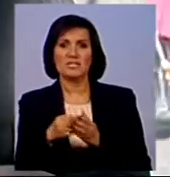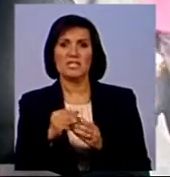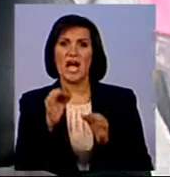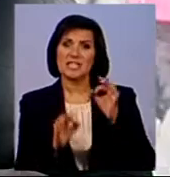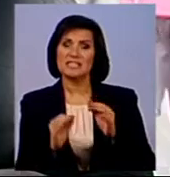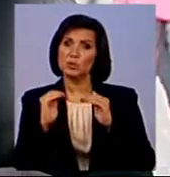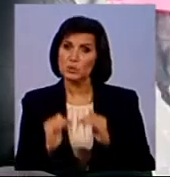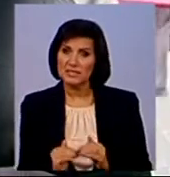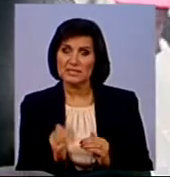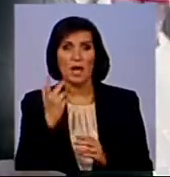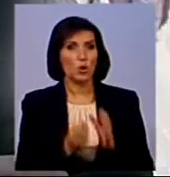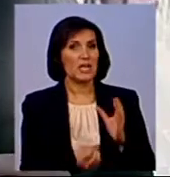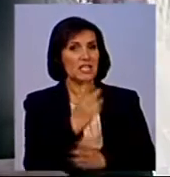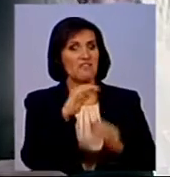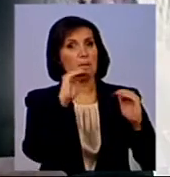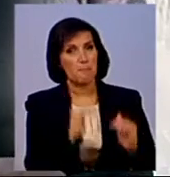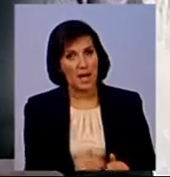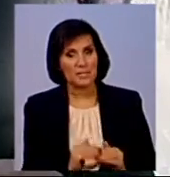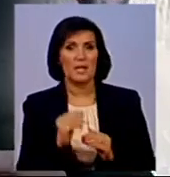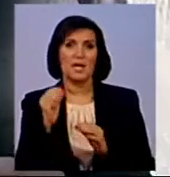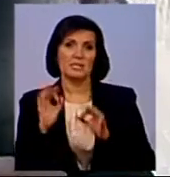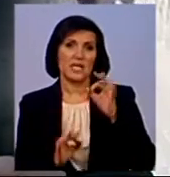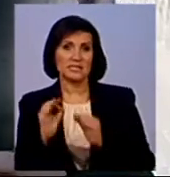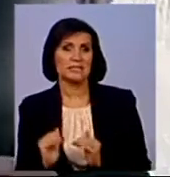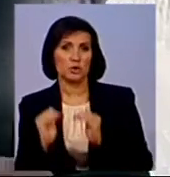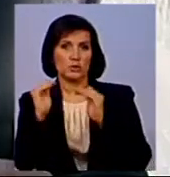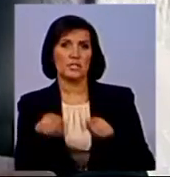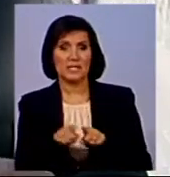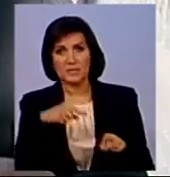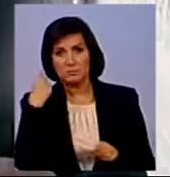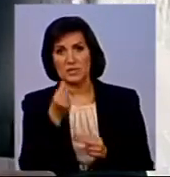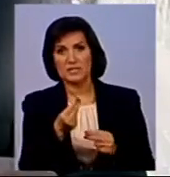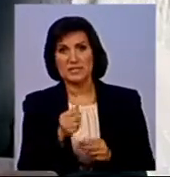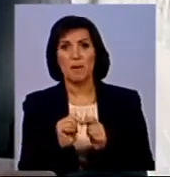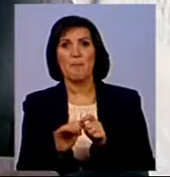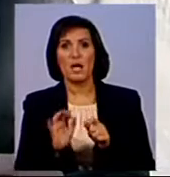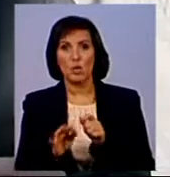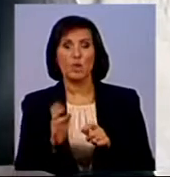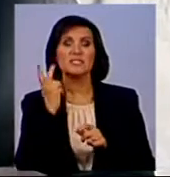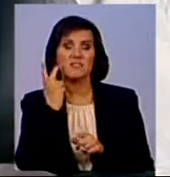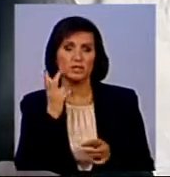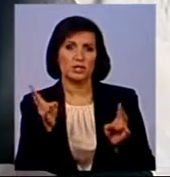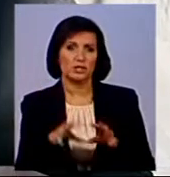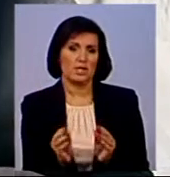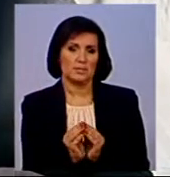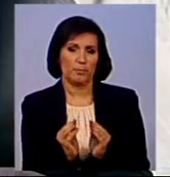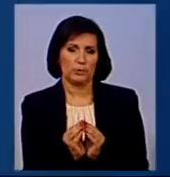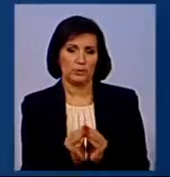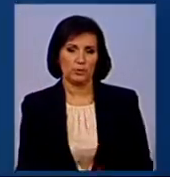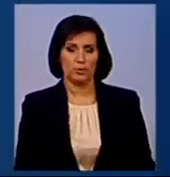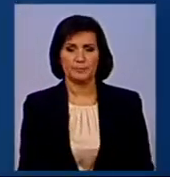акцизу знизиться. А коли ціна нафти падає, то ціна акцизу зросте. Таким чином ціна пального на заправці завжди лишається